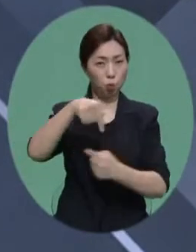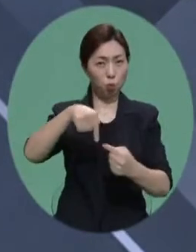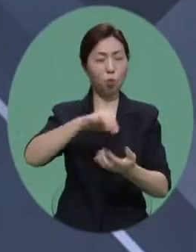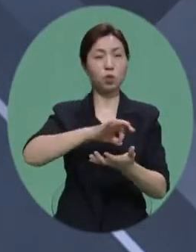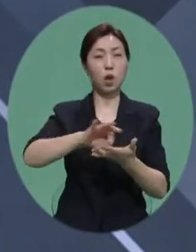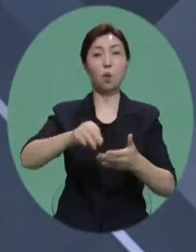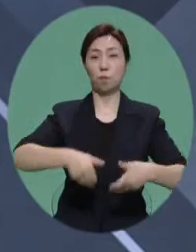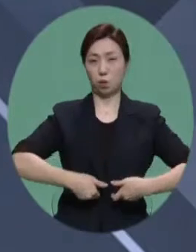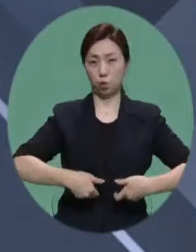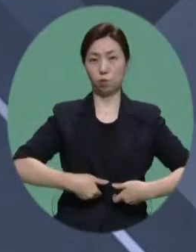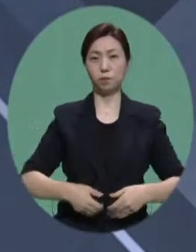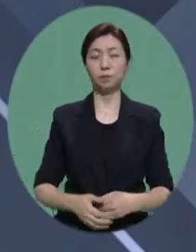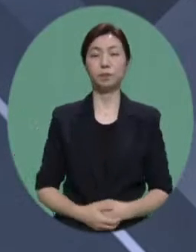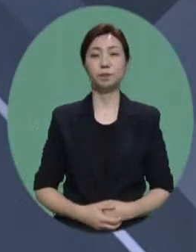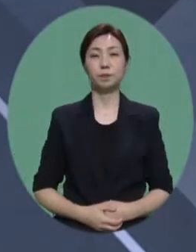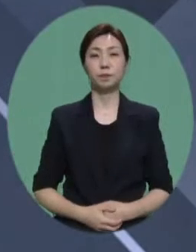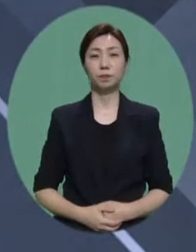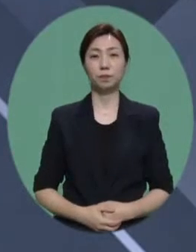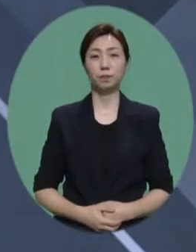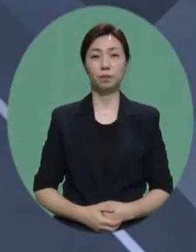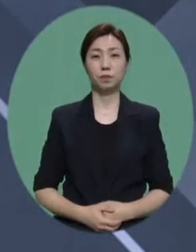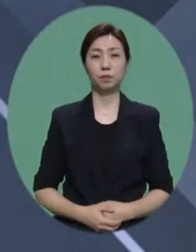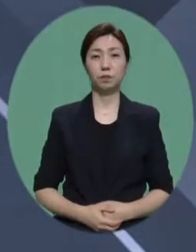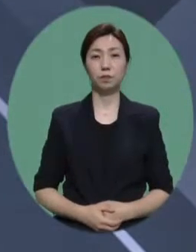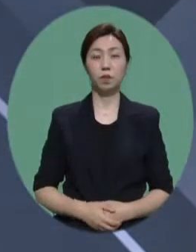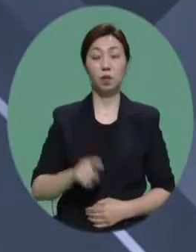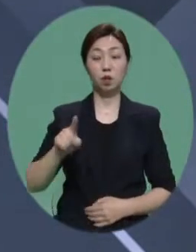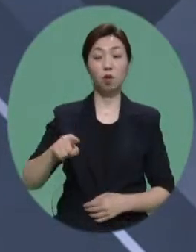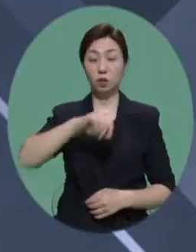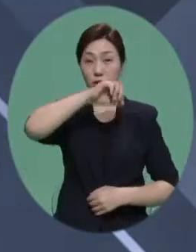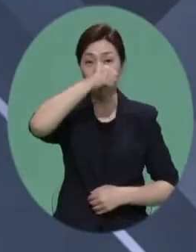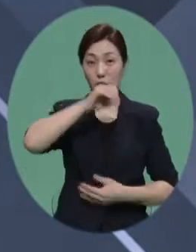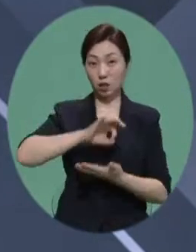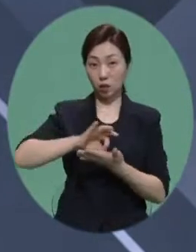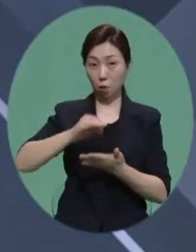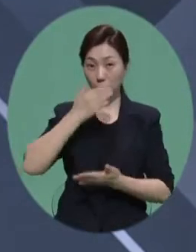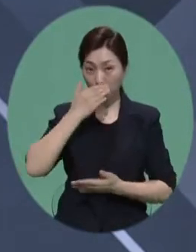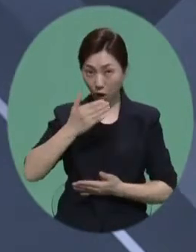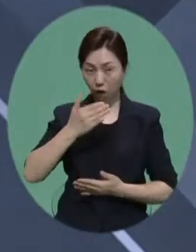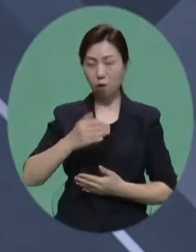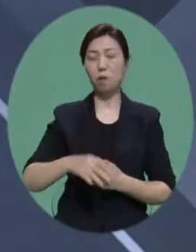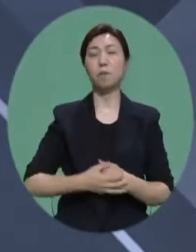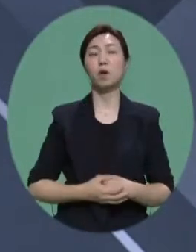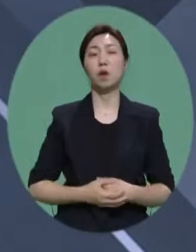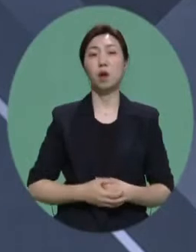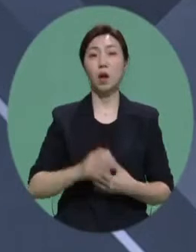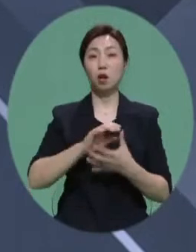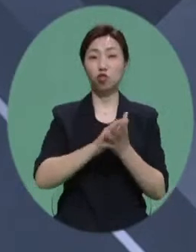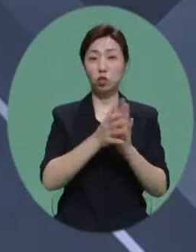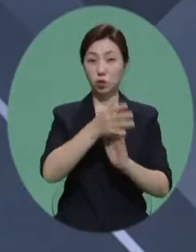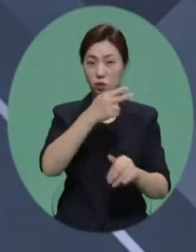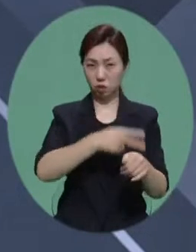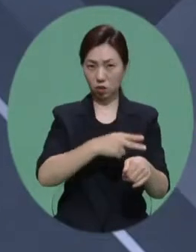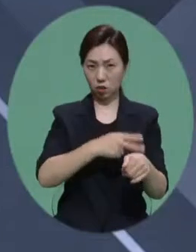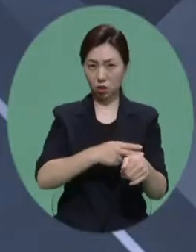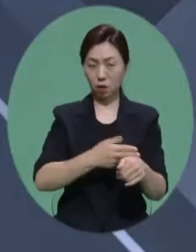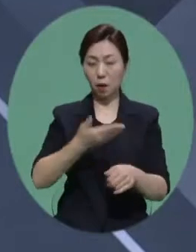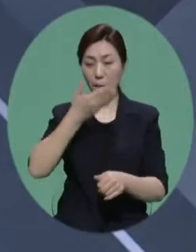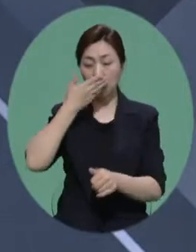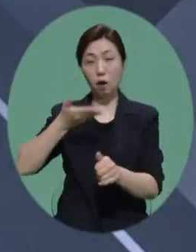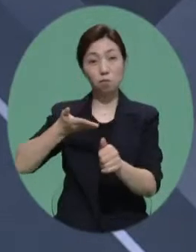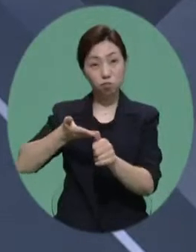봅니다 이렇게 하게되면 에 보유 교사와 또 급식 일자리 에서